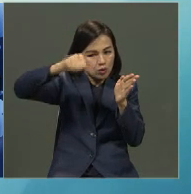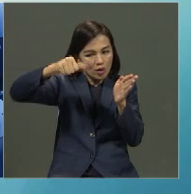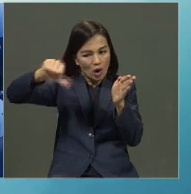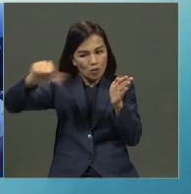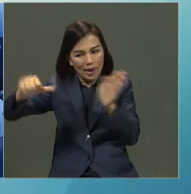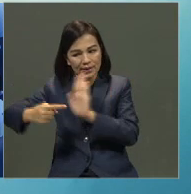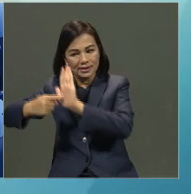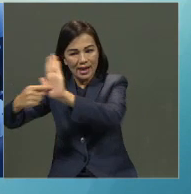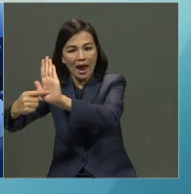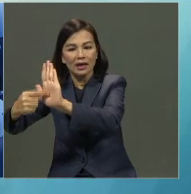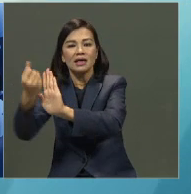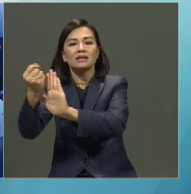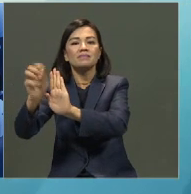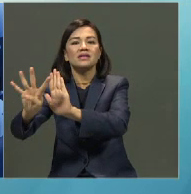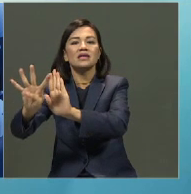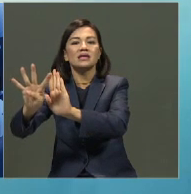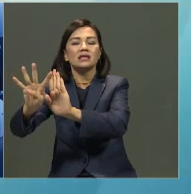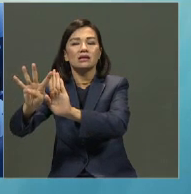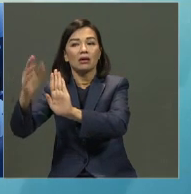ต่อไปผลต่อในอีกเอ่อเจ็บวันถึง 14